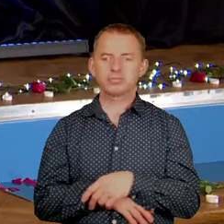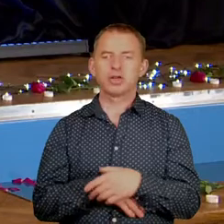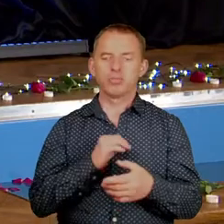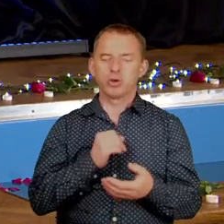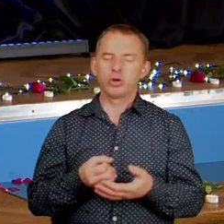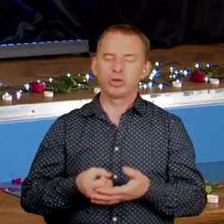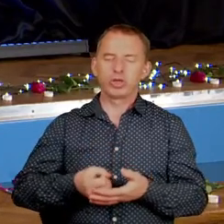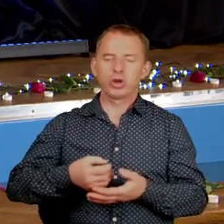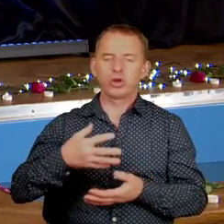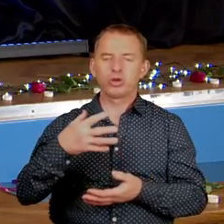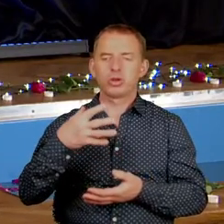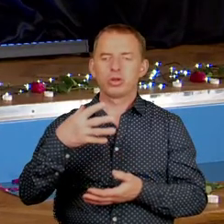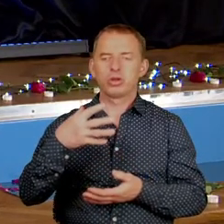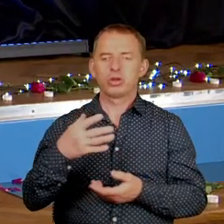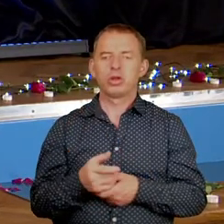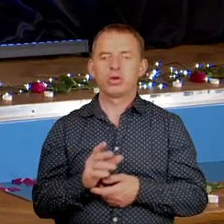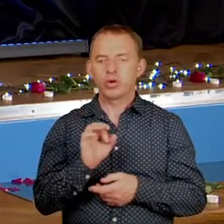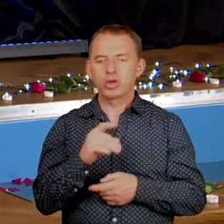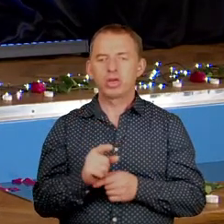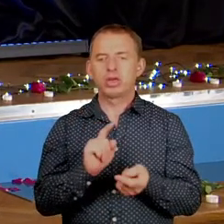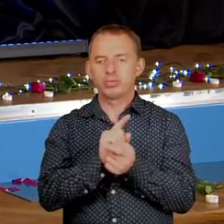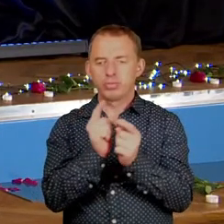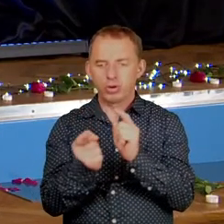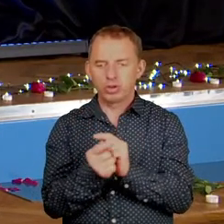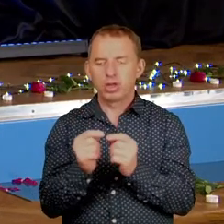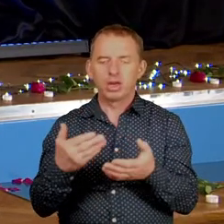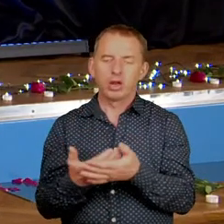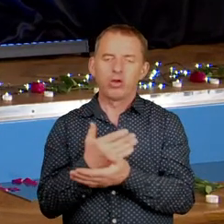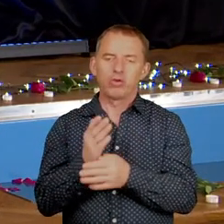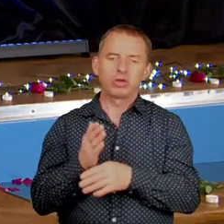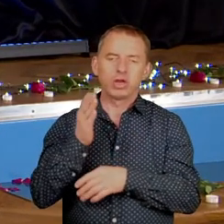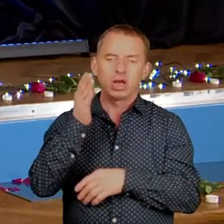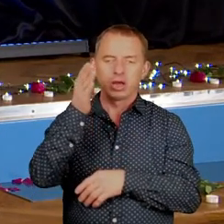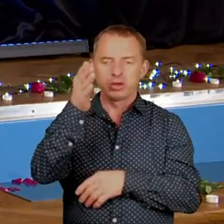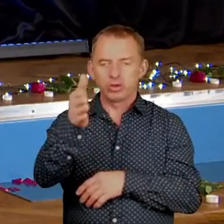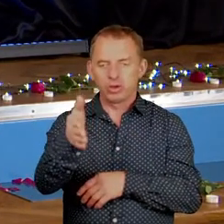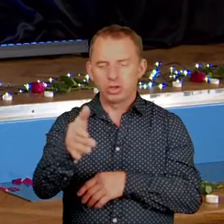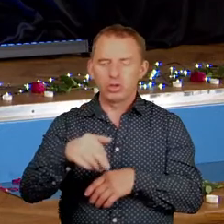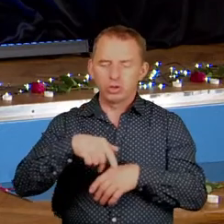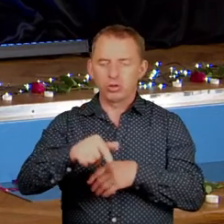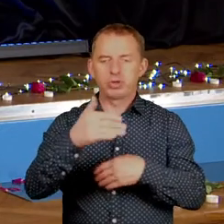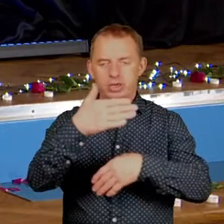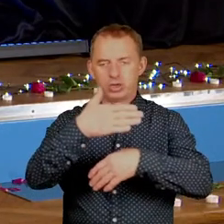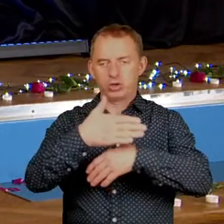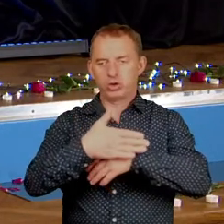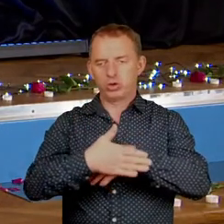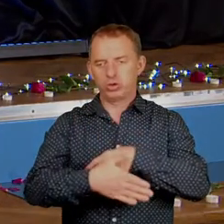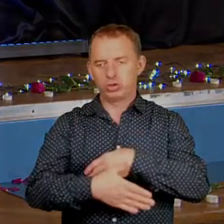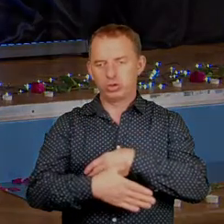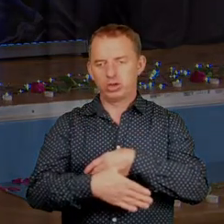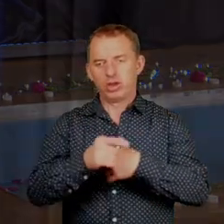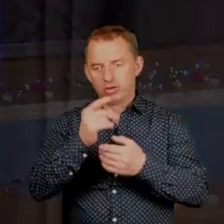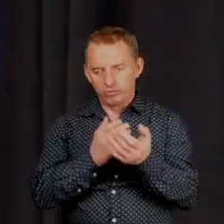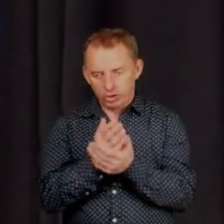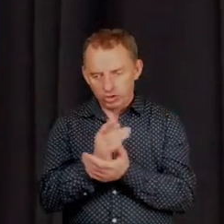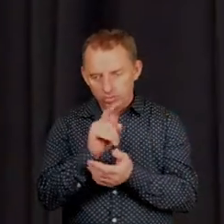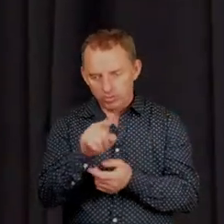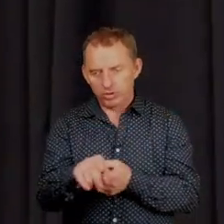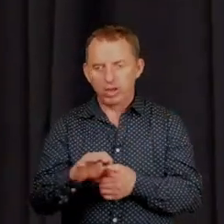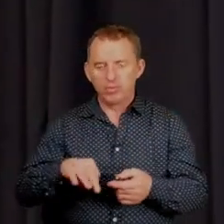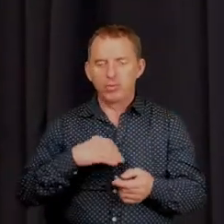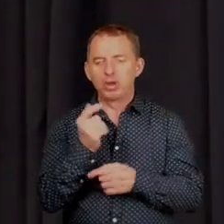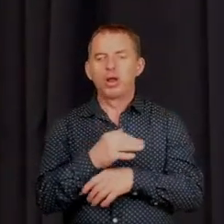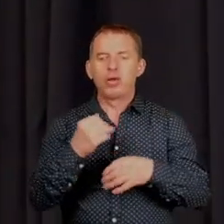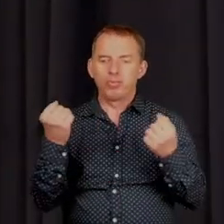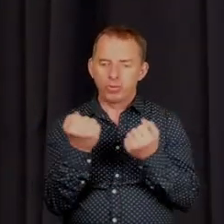Moi drodzy, krótki cykl naszych spotkań na nowo z nadzieją dobił końca. Wierzymy w to, że Pan Bóg